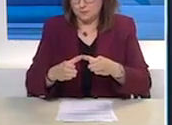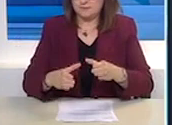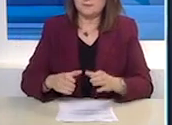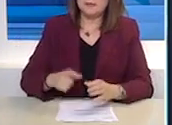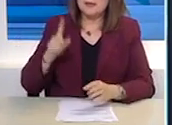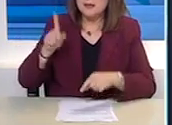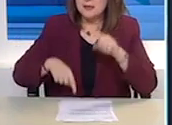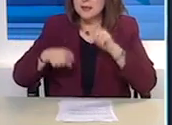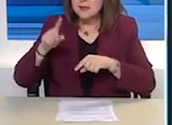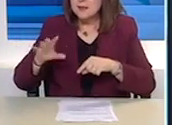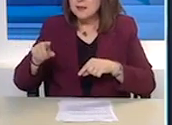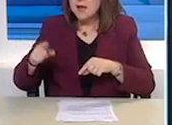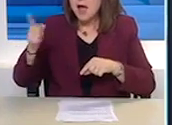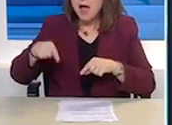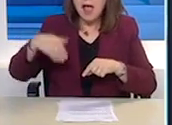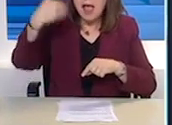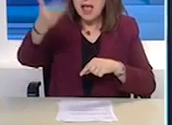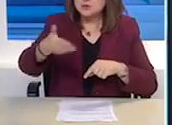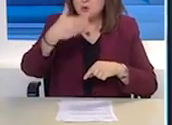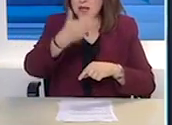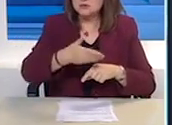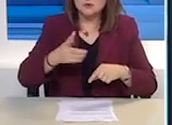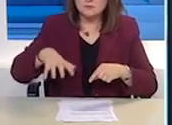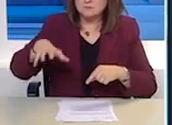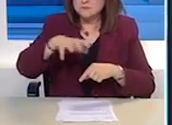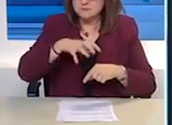εκτός της περιοχής που διέμεινε η 22χρονη έγκυος,